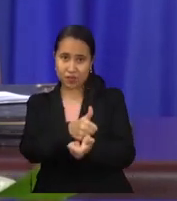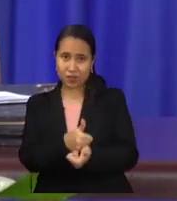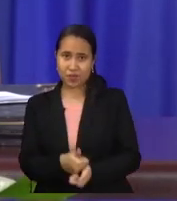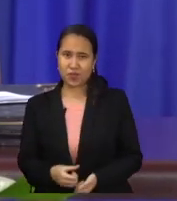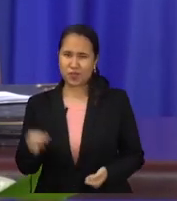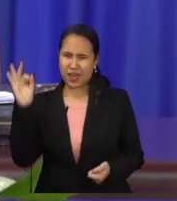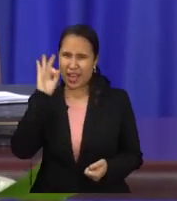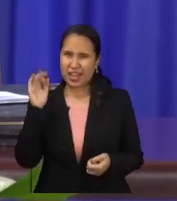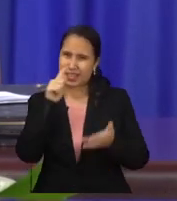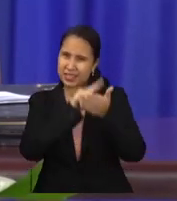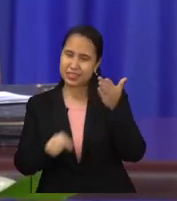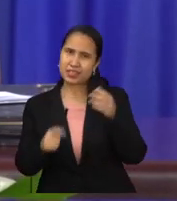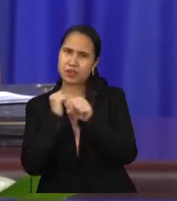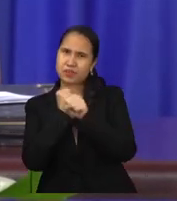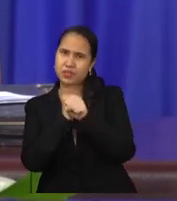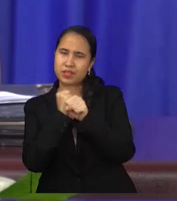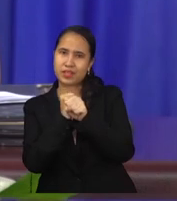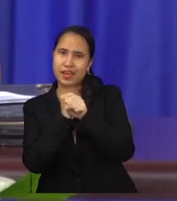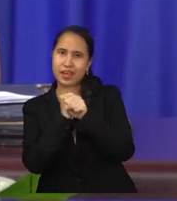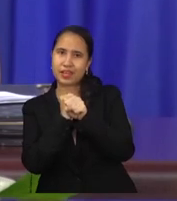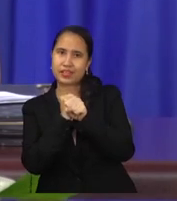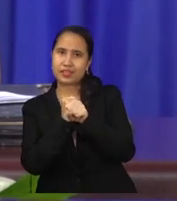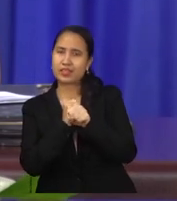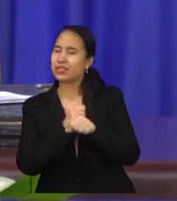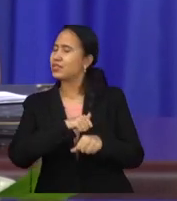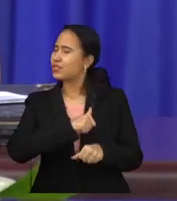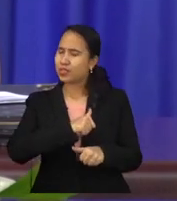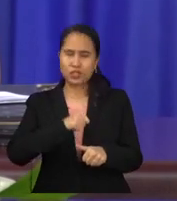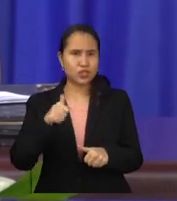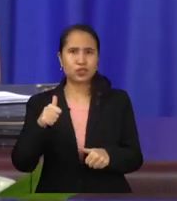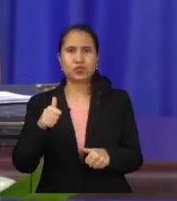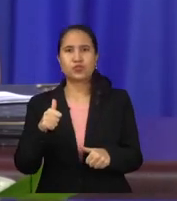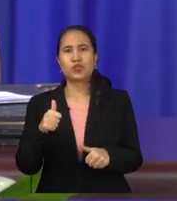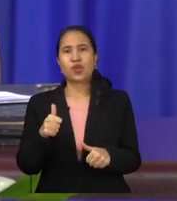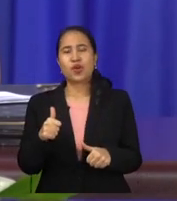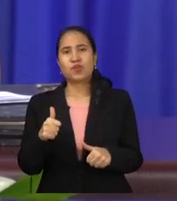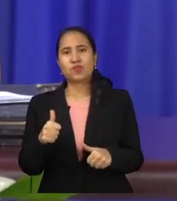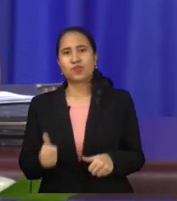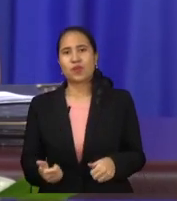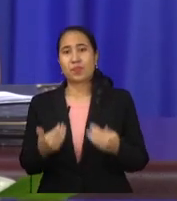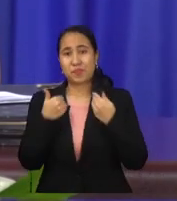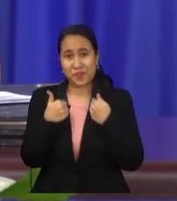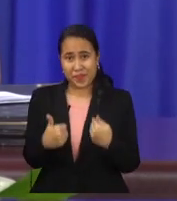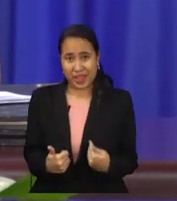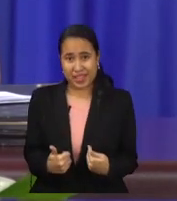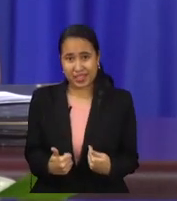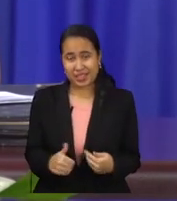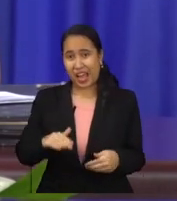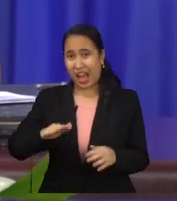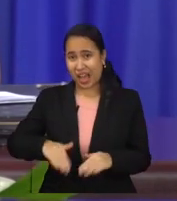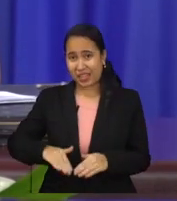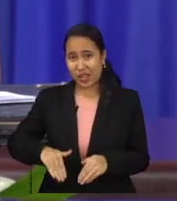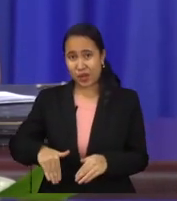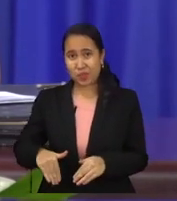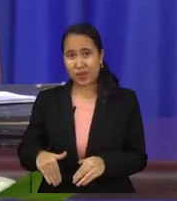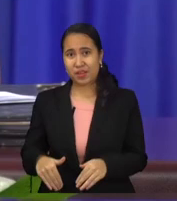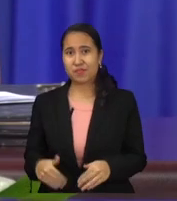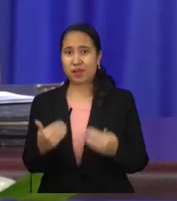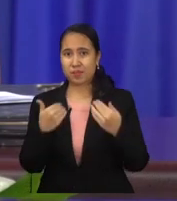ernstige strafbare feiten een schending inhouden van het recht van slachtoffers en nabestaanden op een effectief